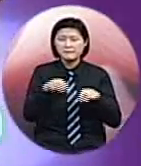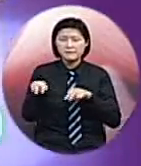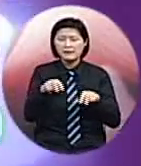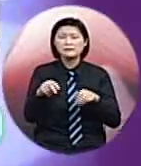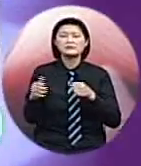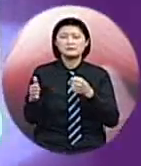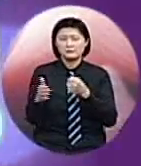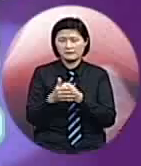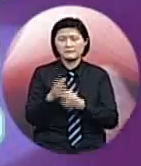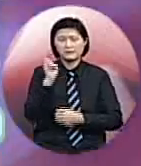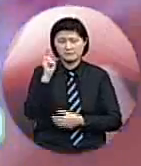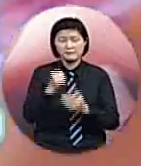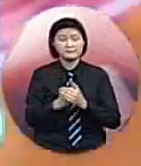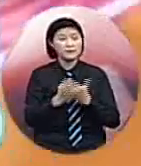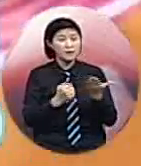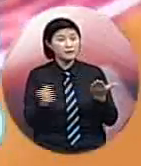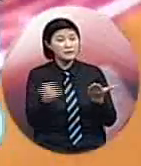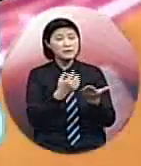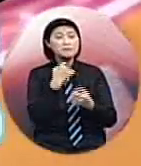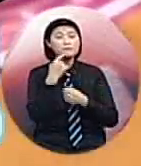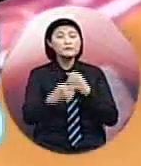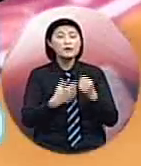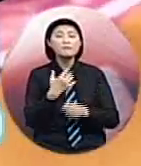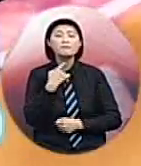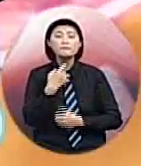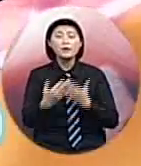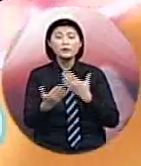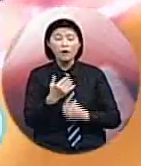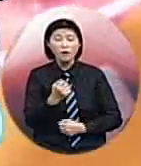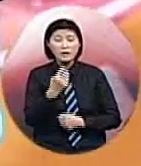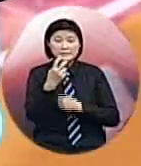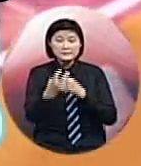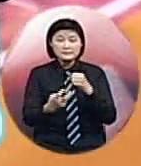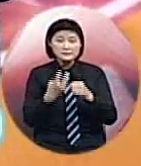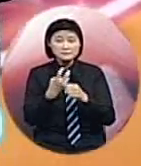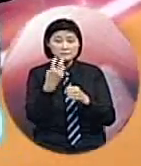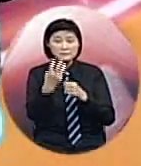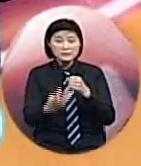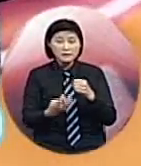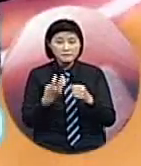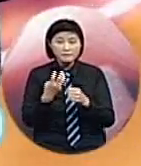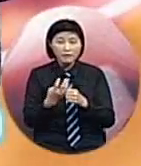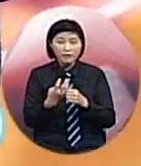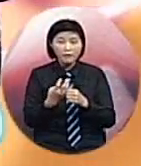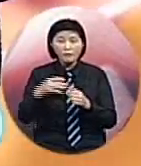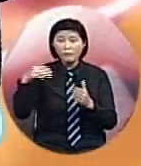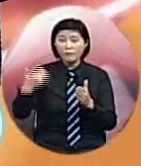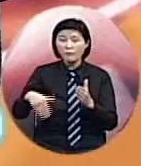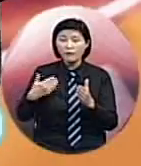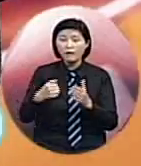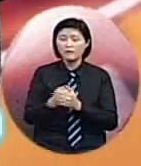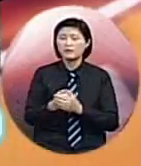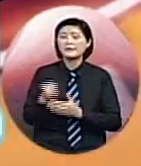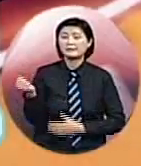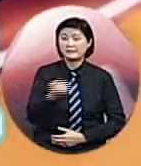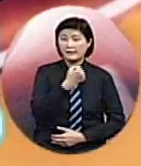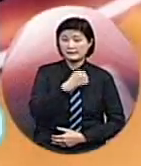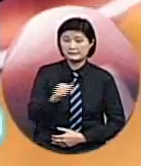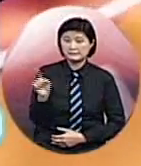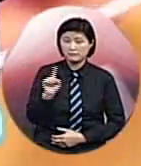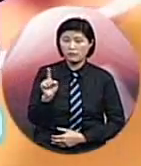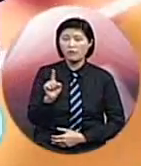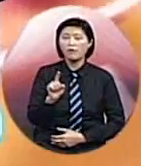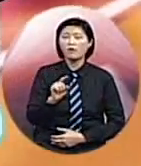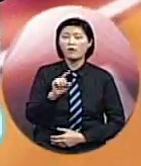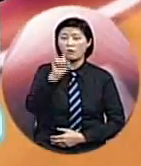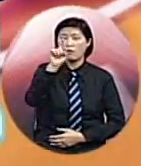하는 운동들이 괜찮네요. 몇 년 하셨어요 테니스? 한 2, 30년 했는데 오랫동안 하셨네요. 그 테니스라는 것은요 예. 허공에